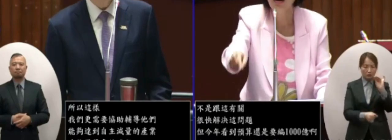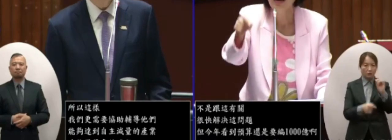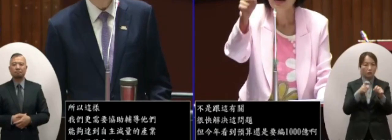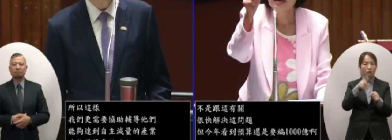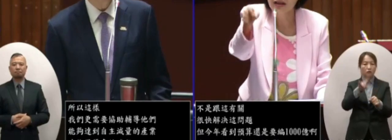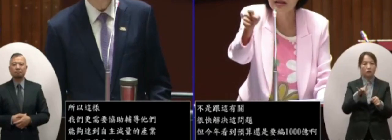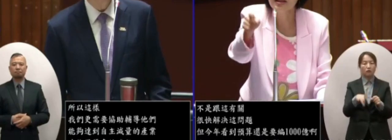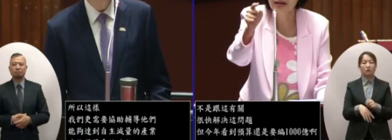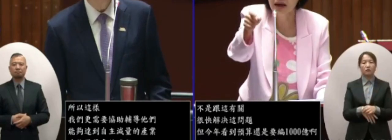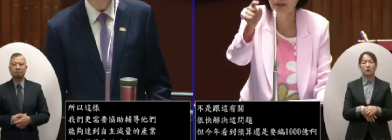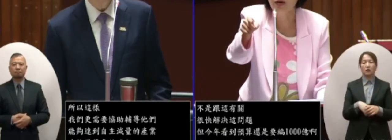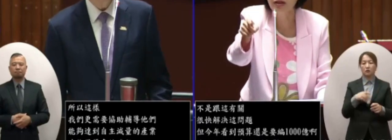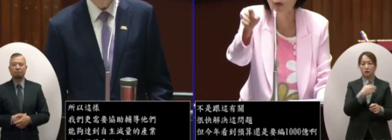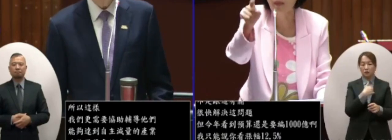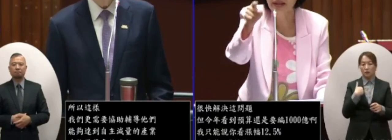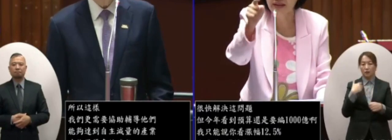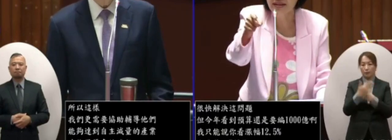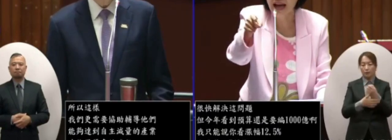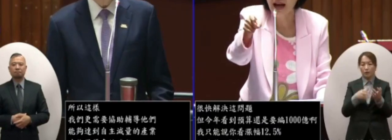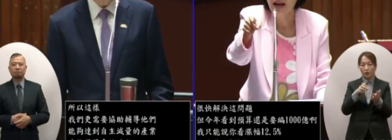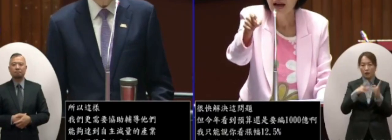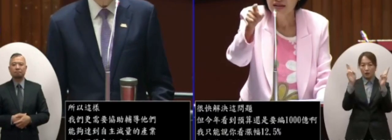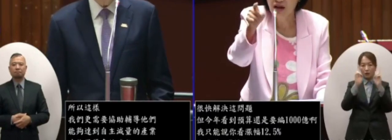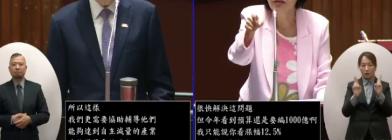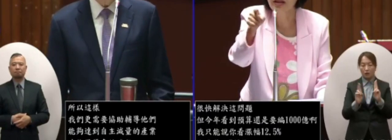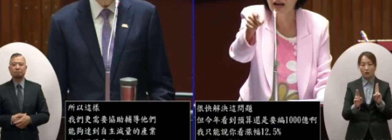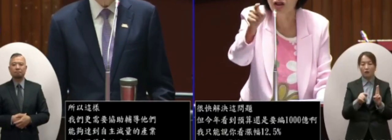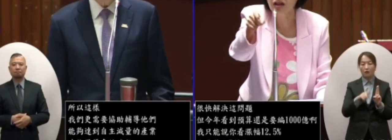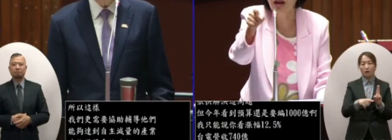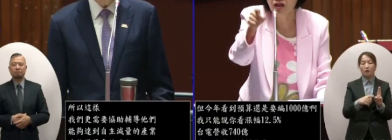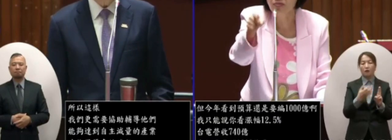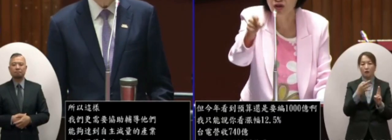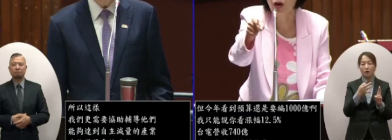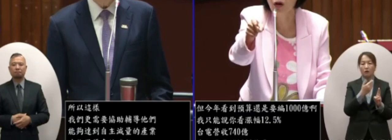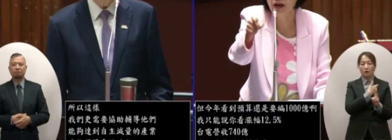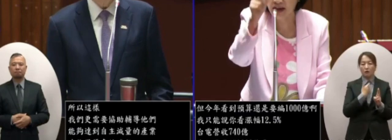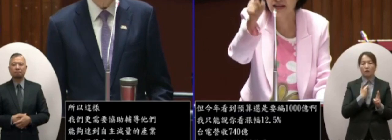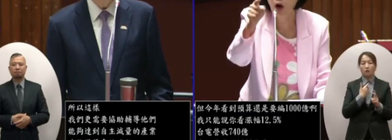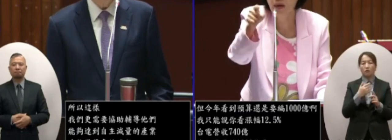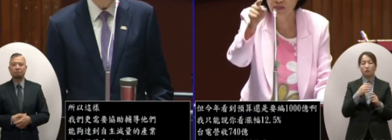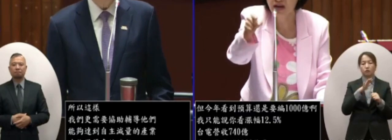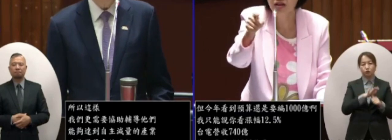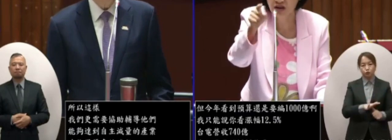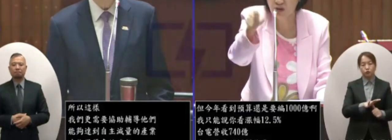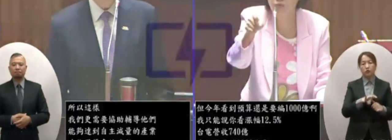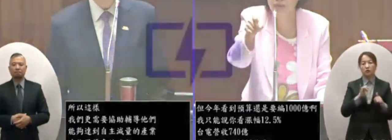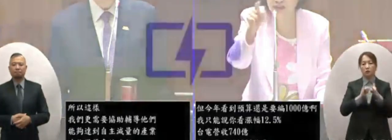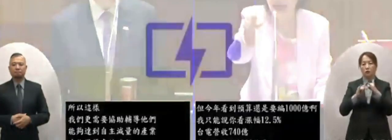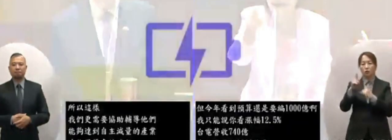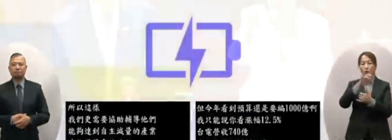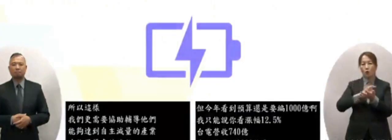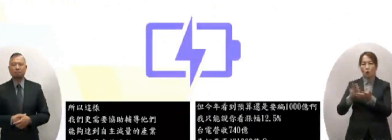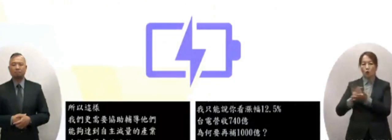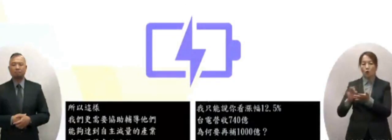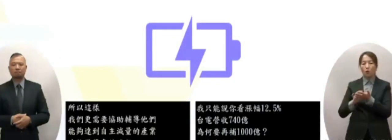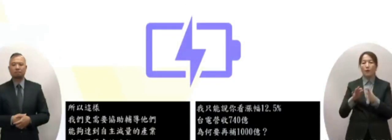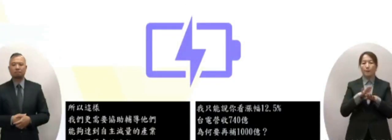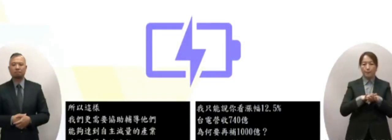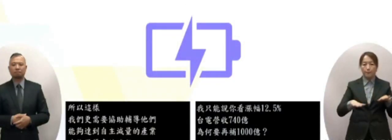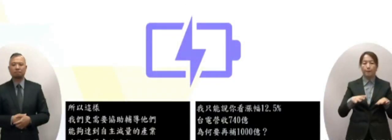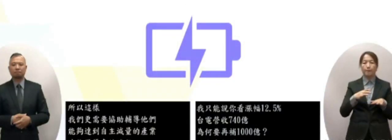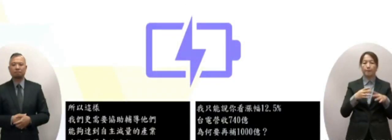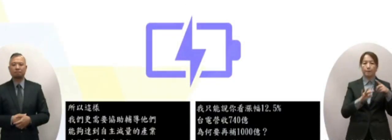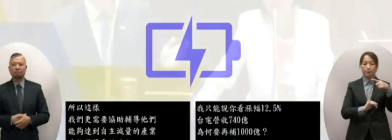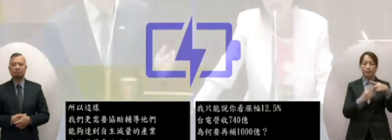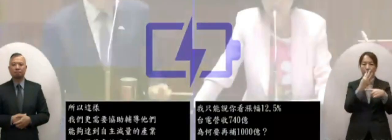真的可以保证我们的电价到底可以撑到什么时候？可以让我们的民生用电大家都有个安心的一个标准呐、啊？ 是